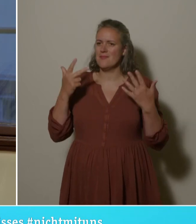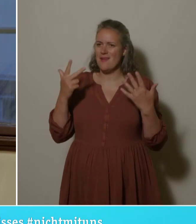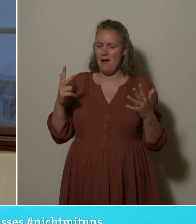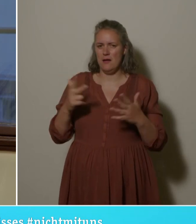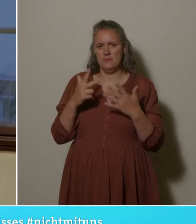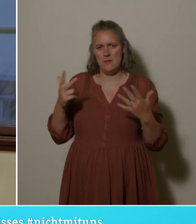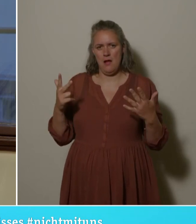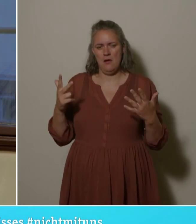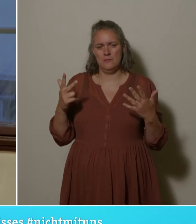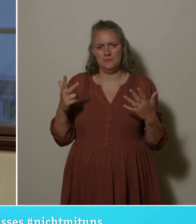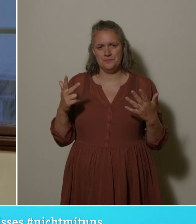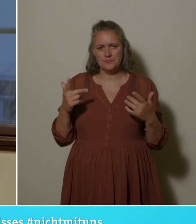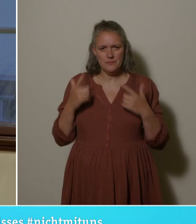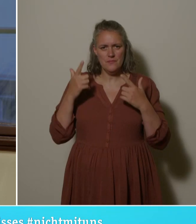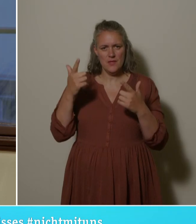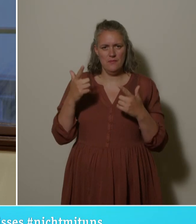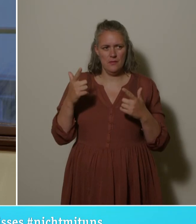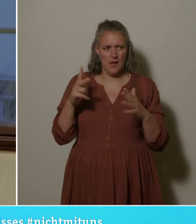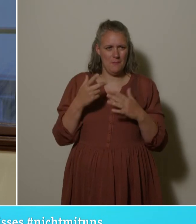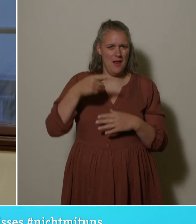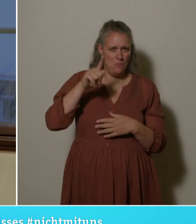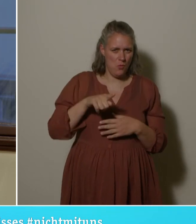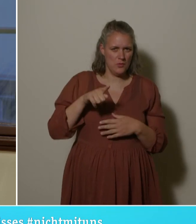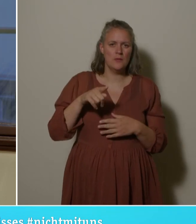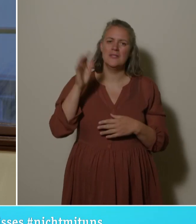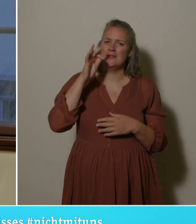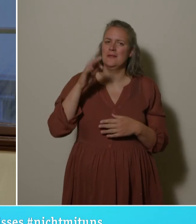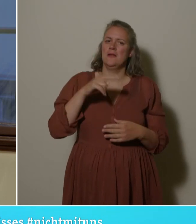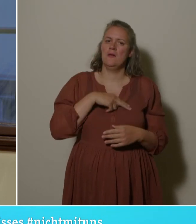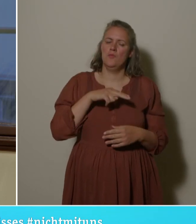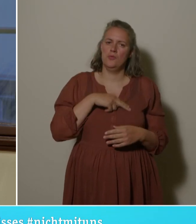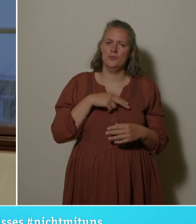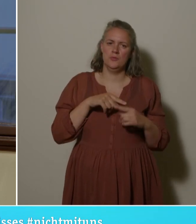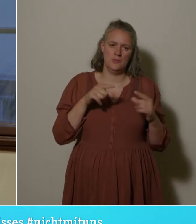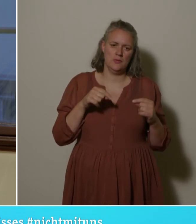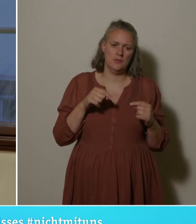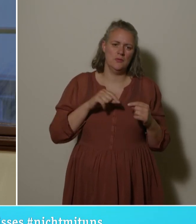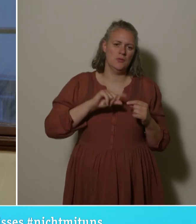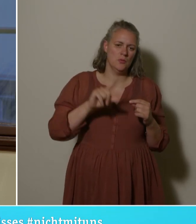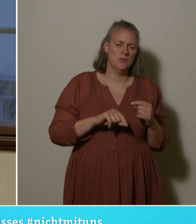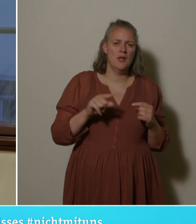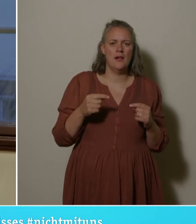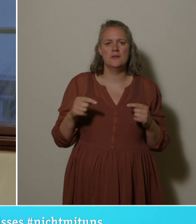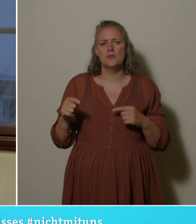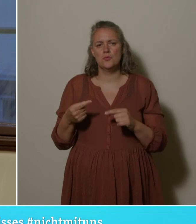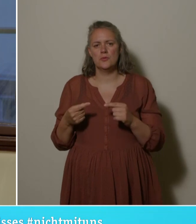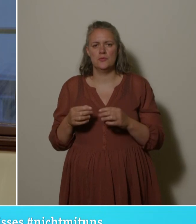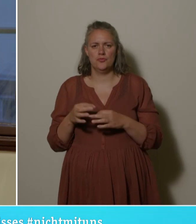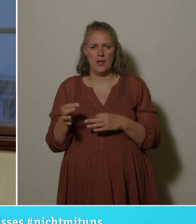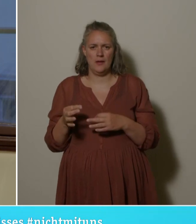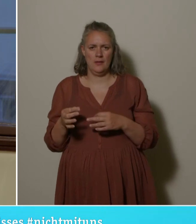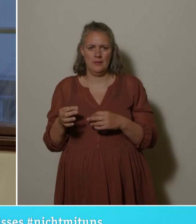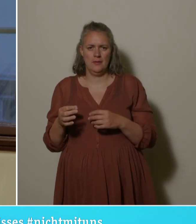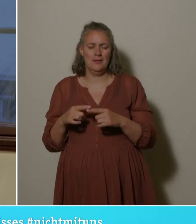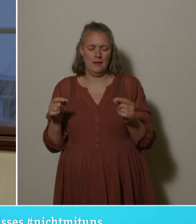den Magdestieg runter und wieder hoch mit dem jener Bonusticket günstiger, als es mit einem Kurzstreckenticket sein